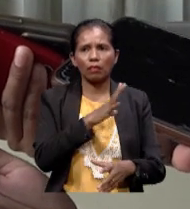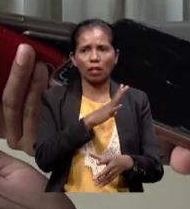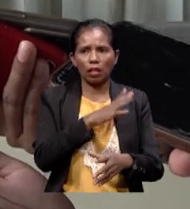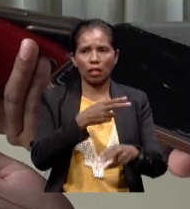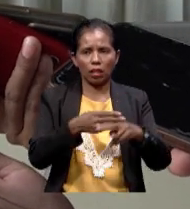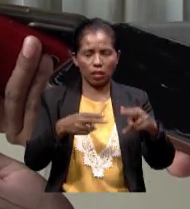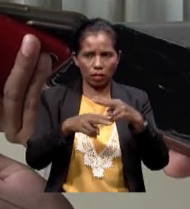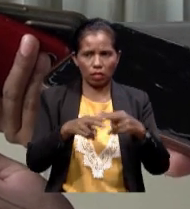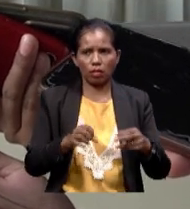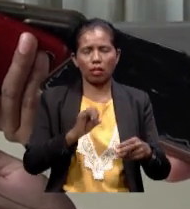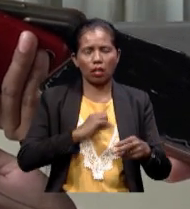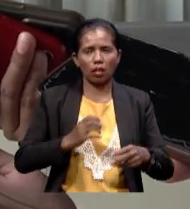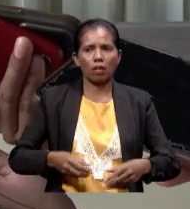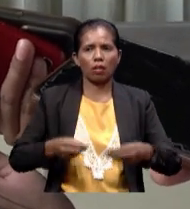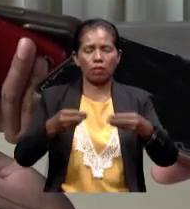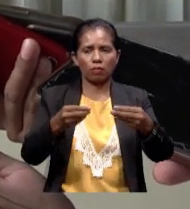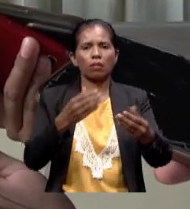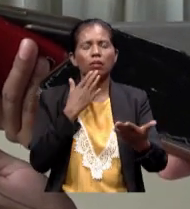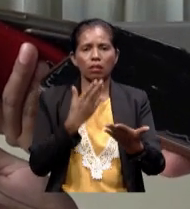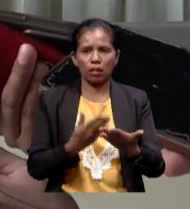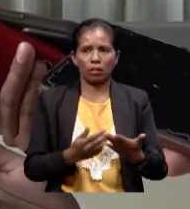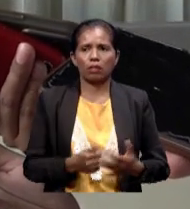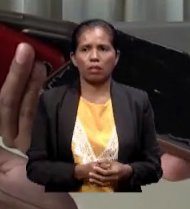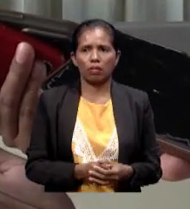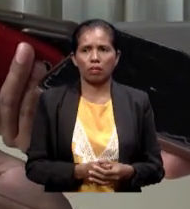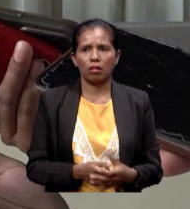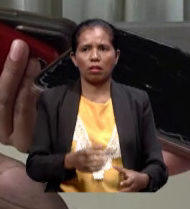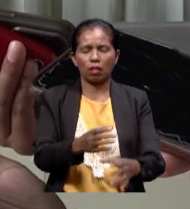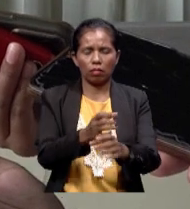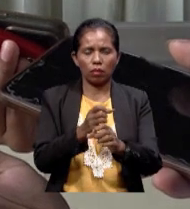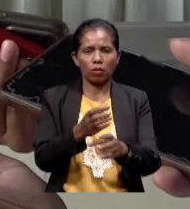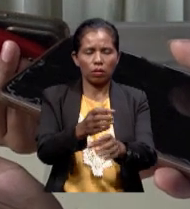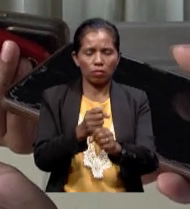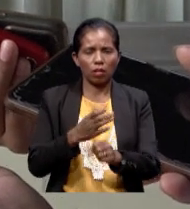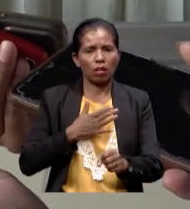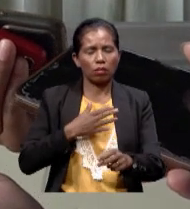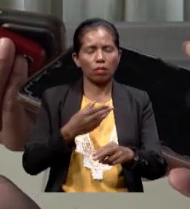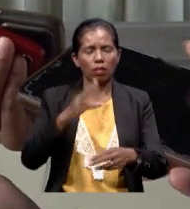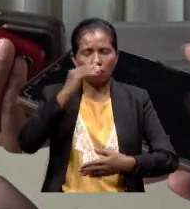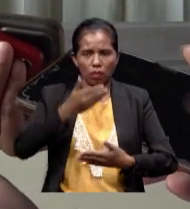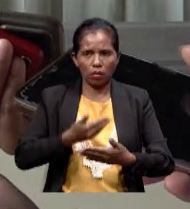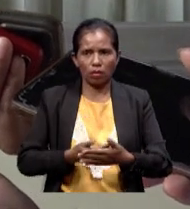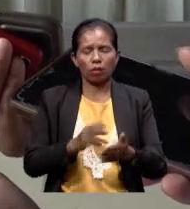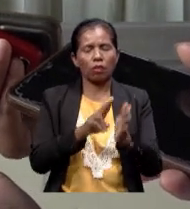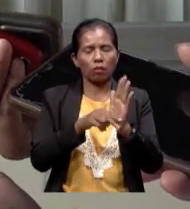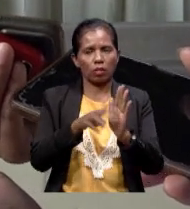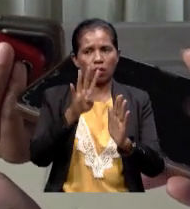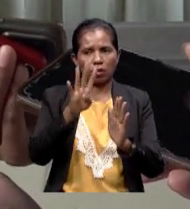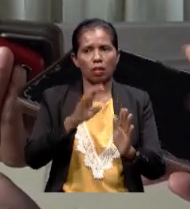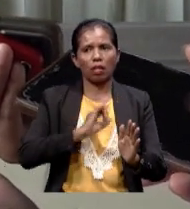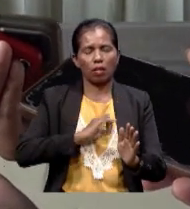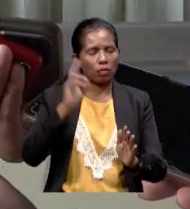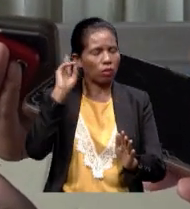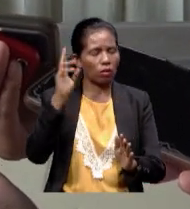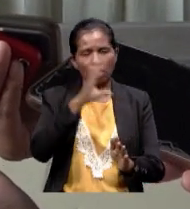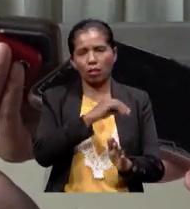lima larang ne hau intrega ho lima rua diak ne uni osim hanua ho lima rua ne ora satu balu husi hanua hau tam hau ruan hanua liis lah